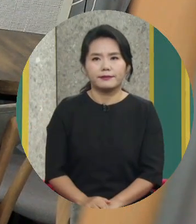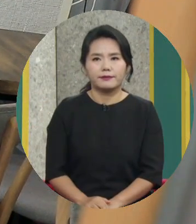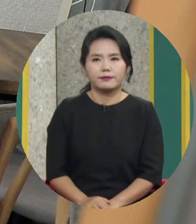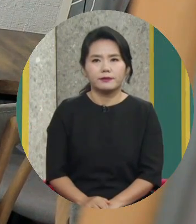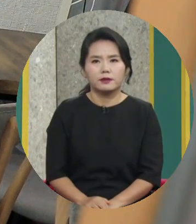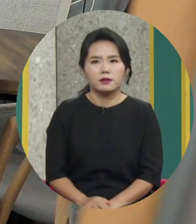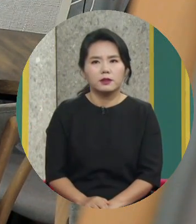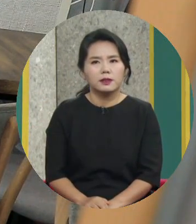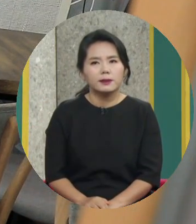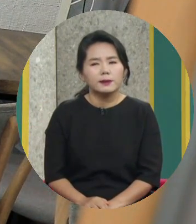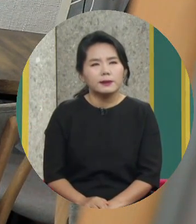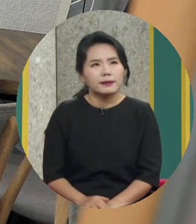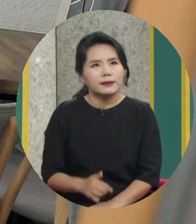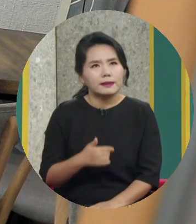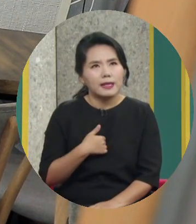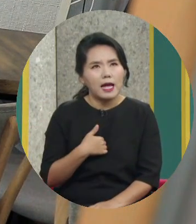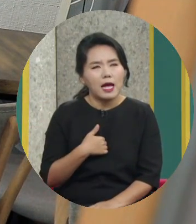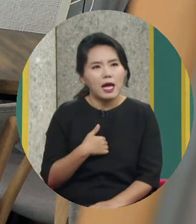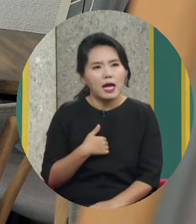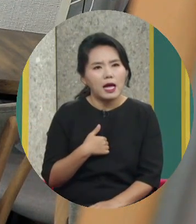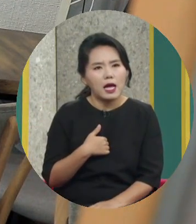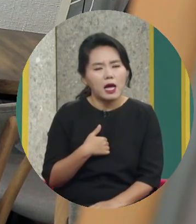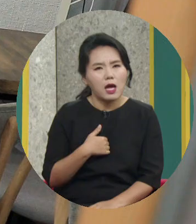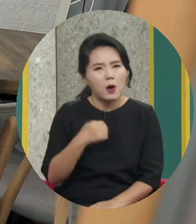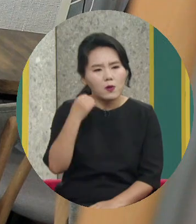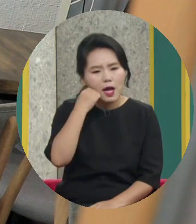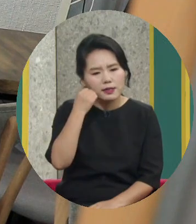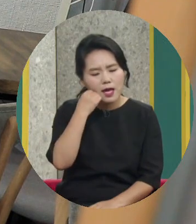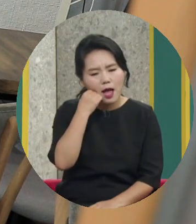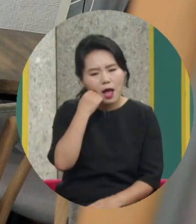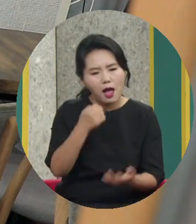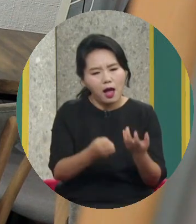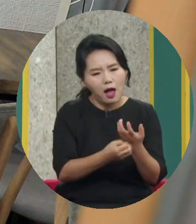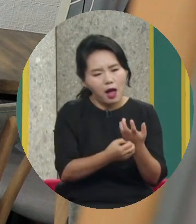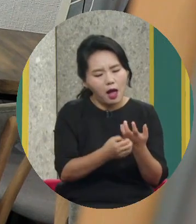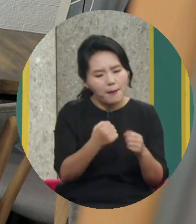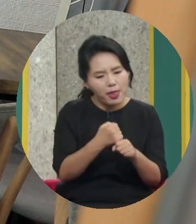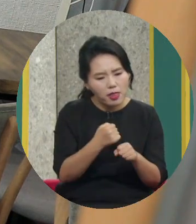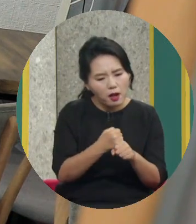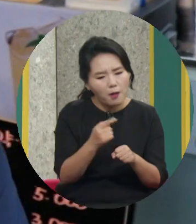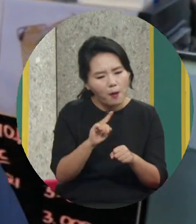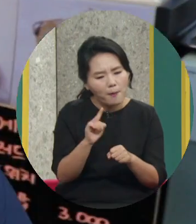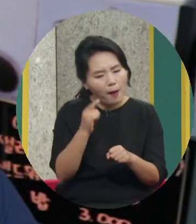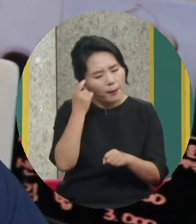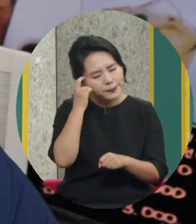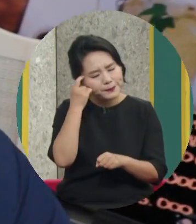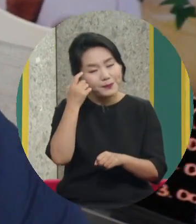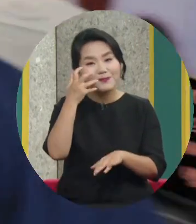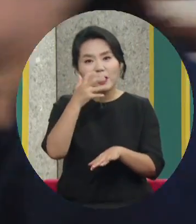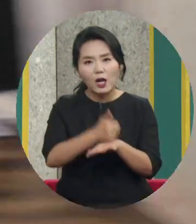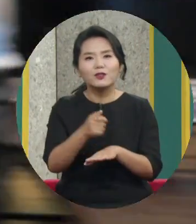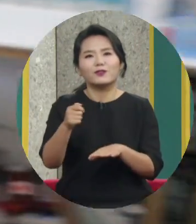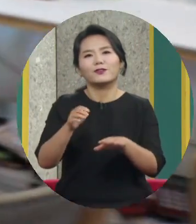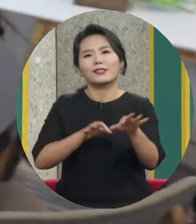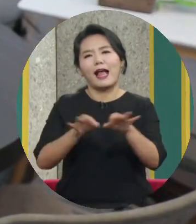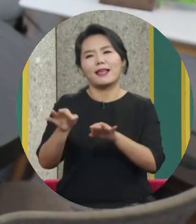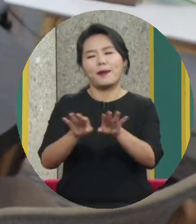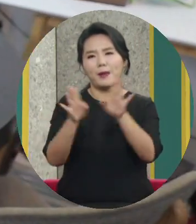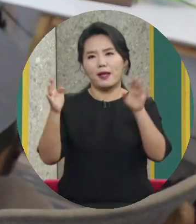조그만 쿠키라도 구워봐야 되겠다 그래서 이제 그렇게 시작하게 됐어요. 떡볶이는